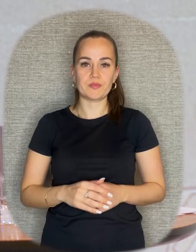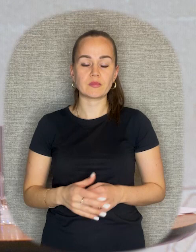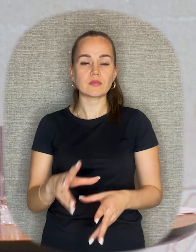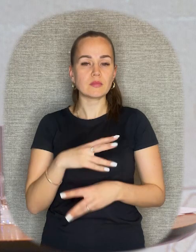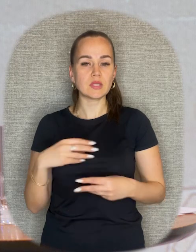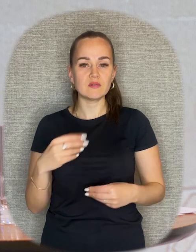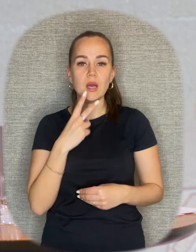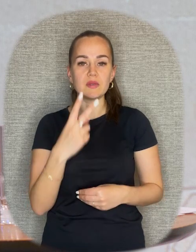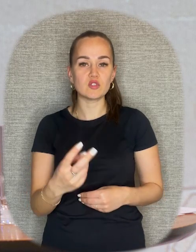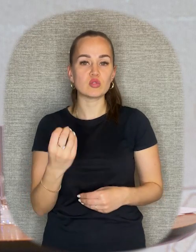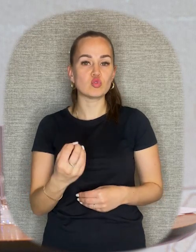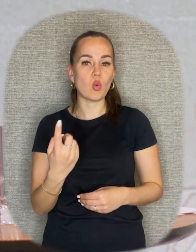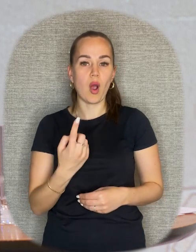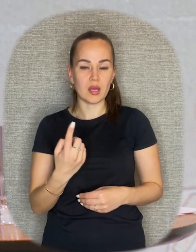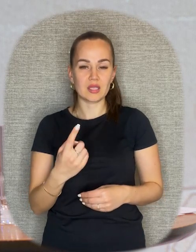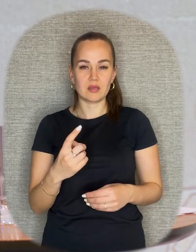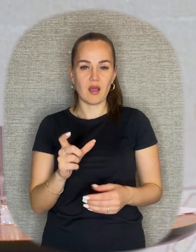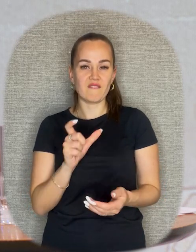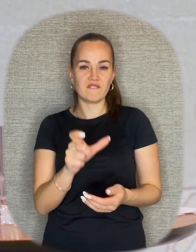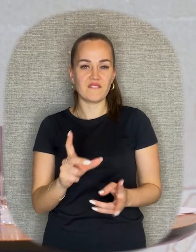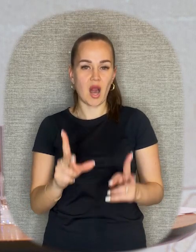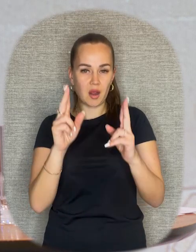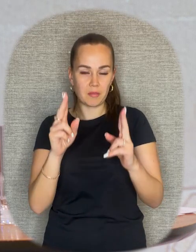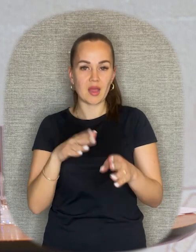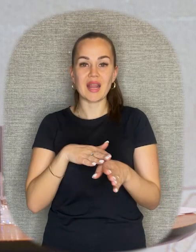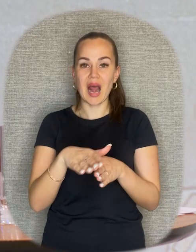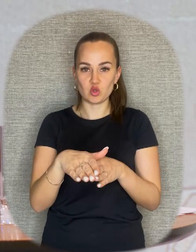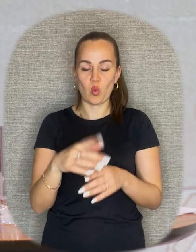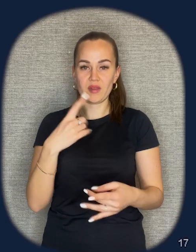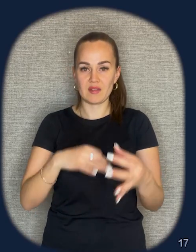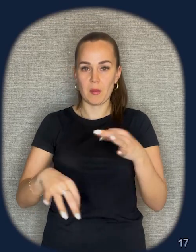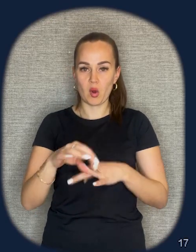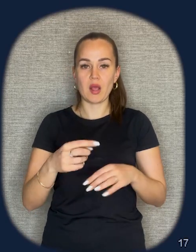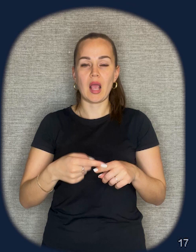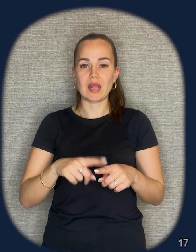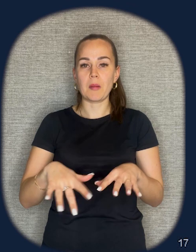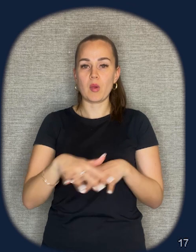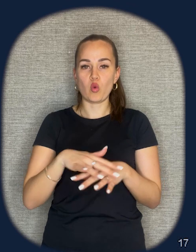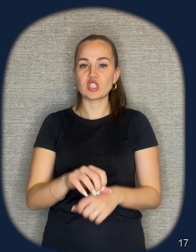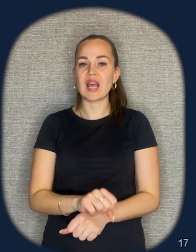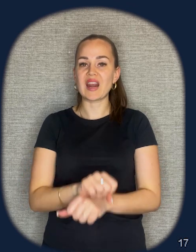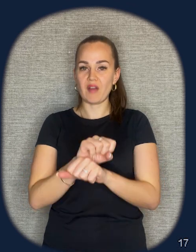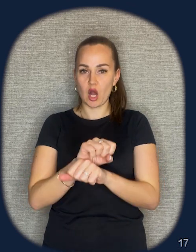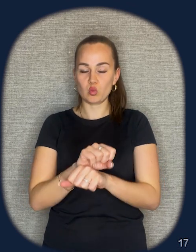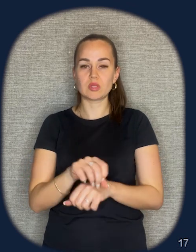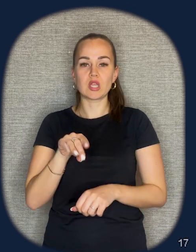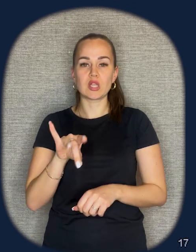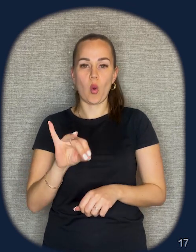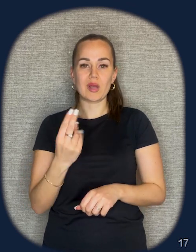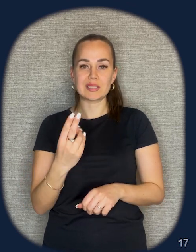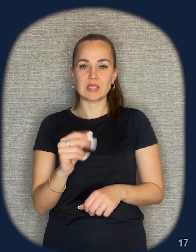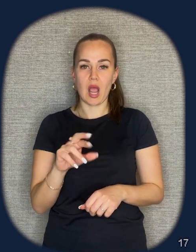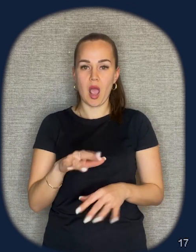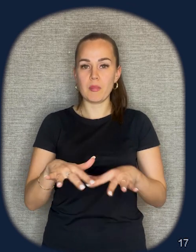установкой в центре памятника памятника Некрасову мы видим с вами ещё один такой